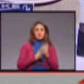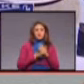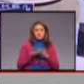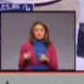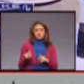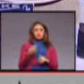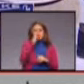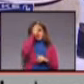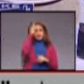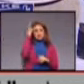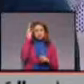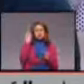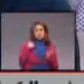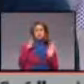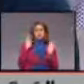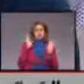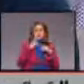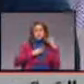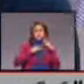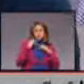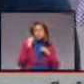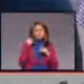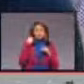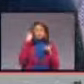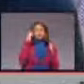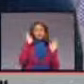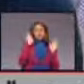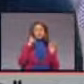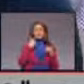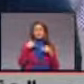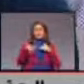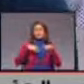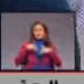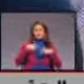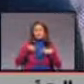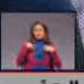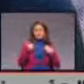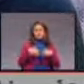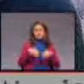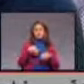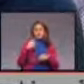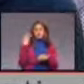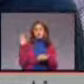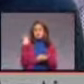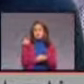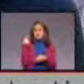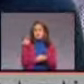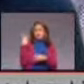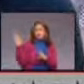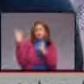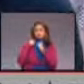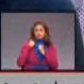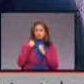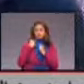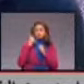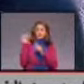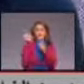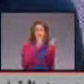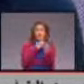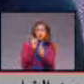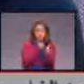مش عارف الدنيا ماشيه ازاي في البلد واقفين في الشارع بنتمرمط وبنبه دل وبنتم البلديه بتجري ورانا اكتر من ما بتجري